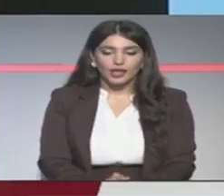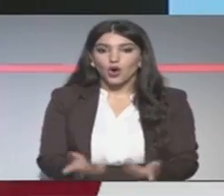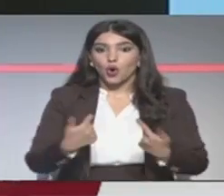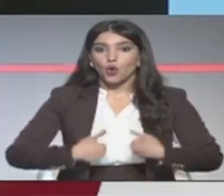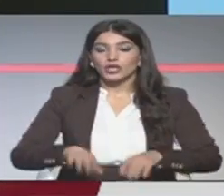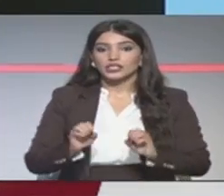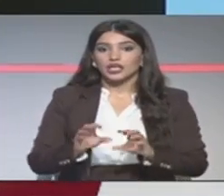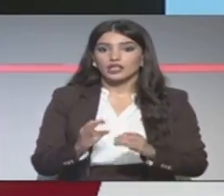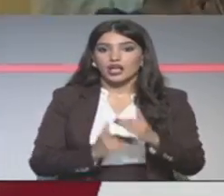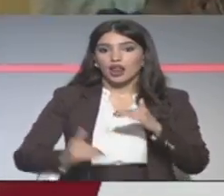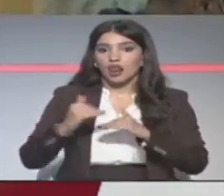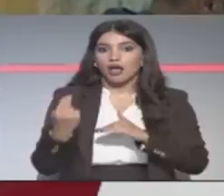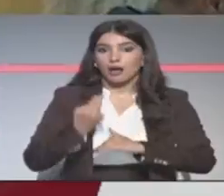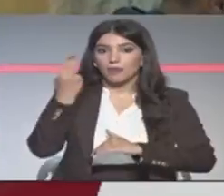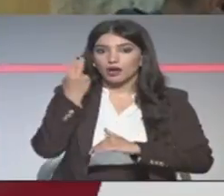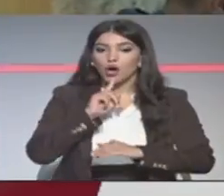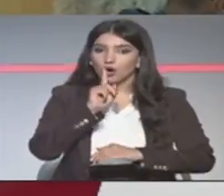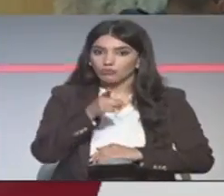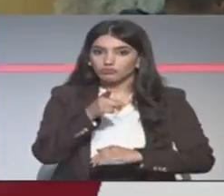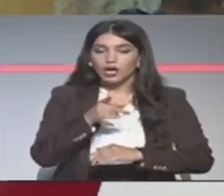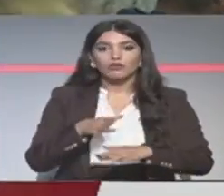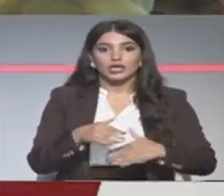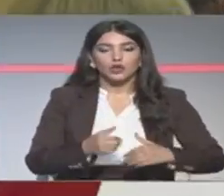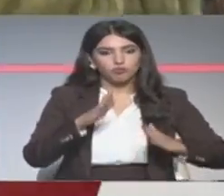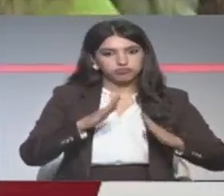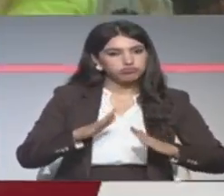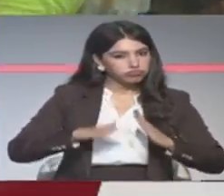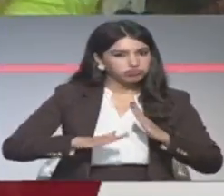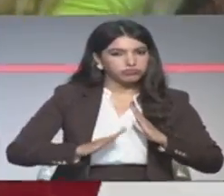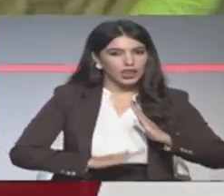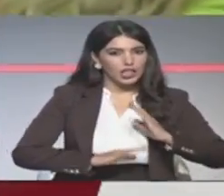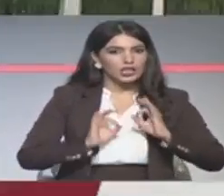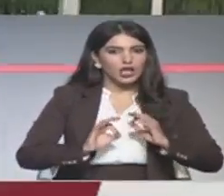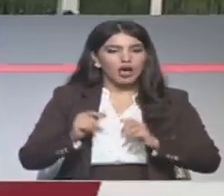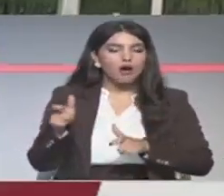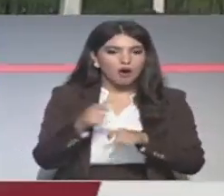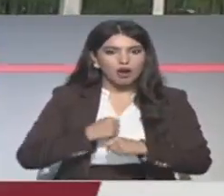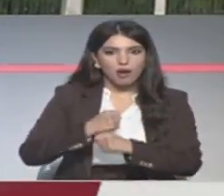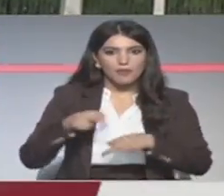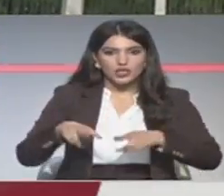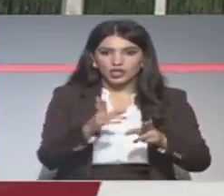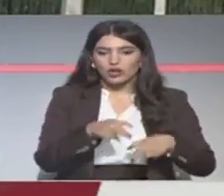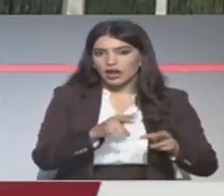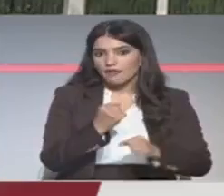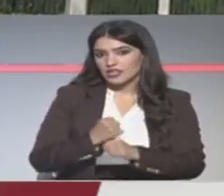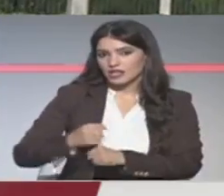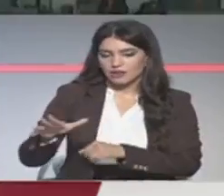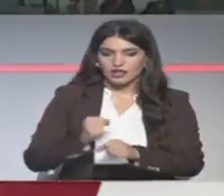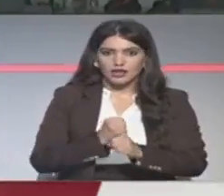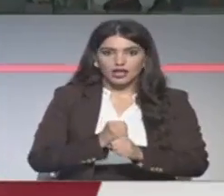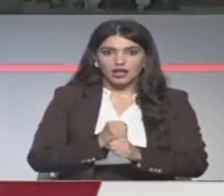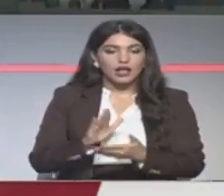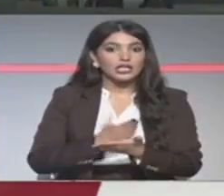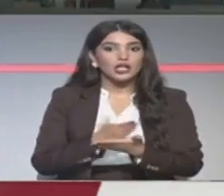وزارة التعليم العالي والبحث العلمي تعلن التوجه نحو الرفع من طاقات الاستيعاب في الاختصاصات والشعب المشغلة وسهلة الاندماج